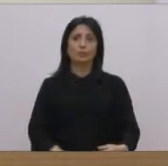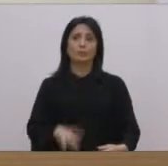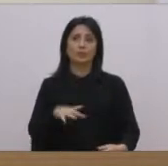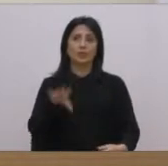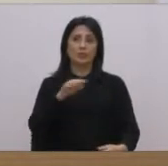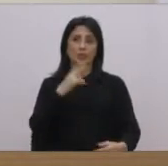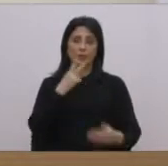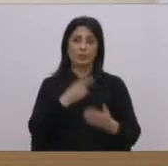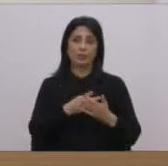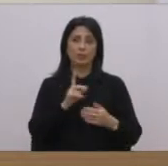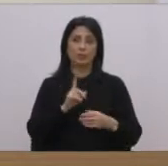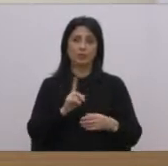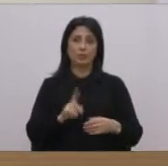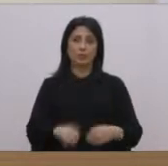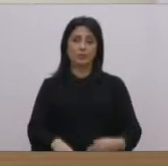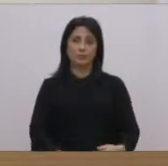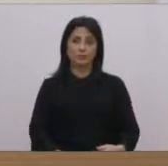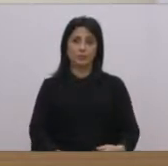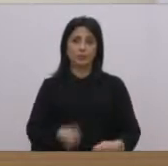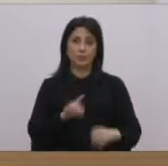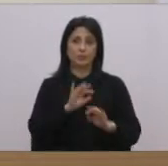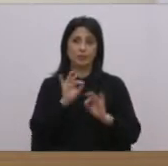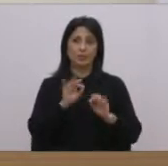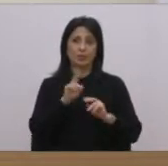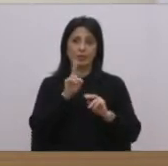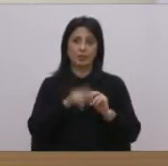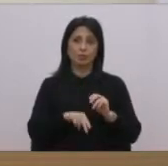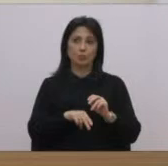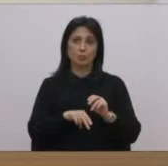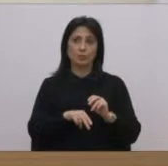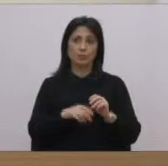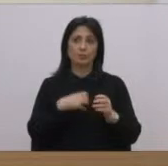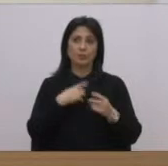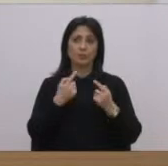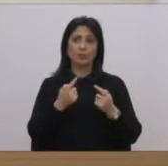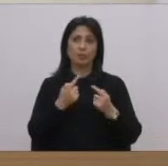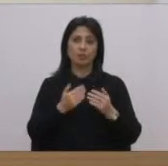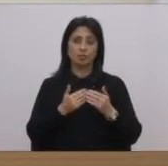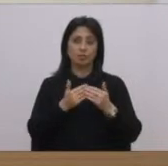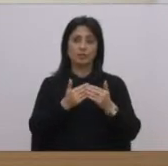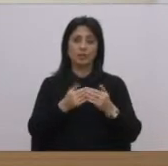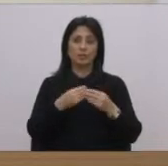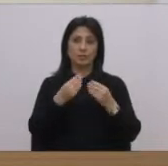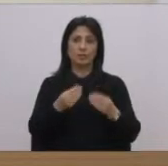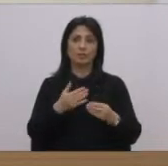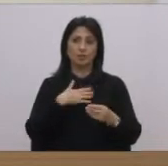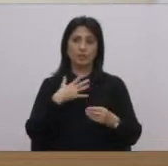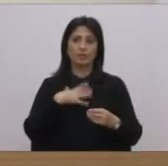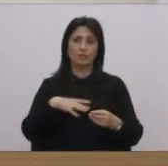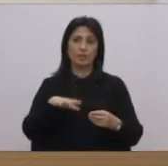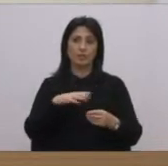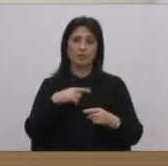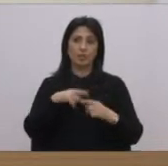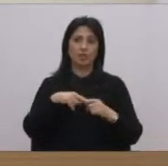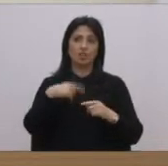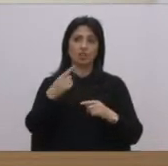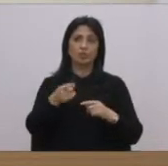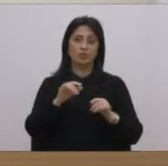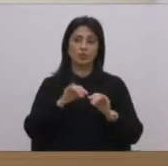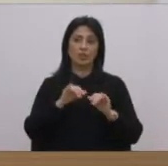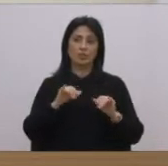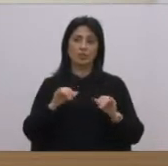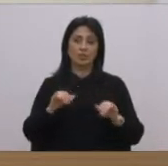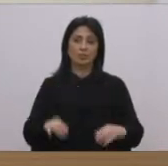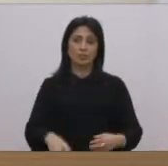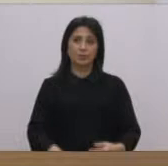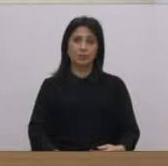ყველას მიგვაჩნია, რომ ამ პროექტების დასრულება მნიშვნელოვან პირს მიწევს ჩვენი ქვეყნის შემდგომ განვითარებას.